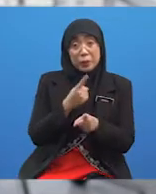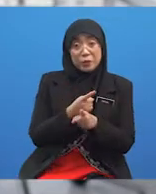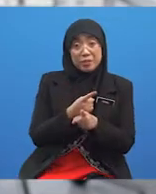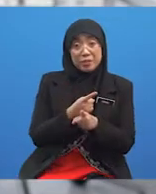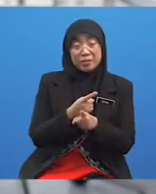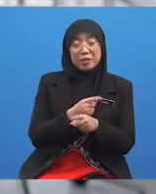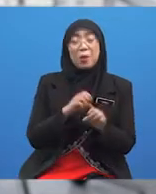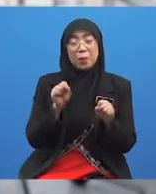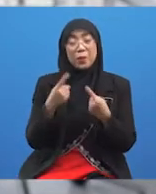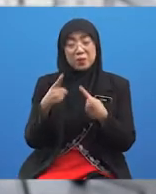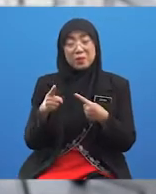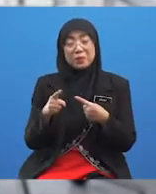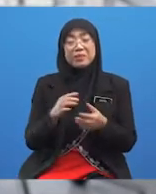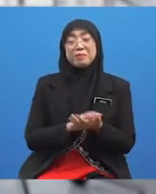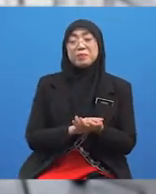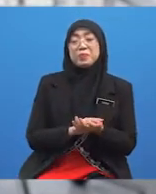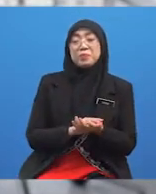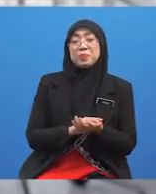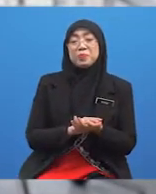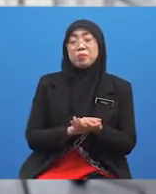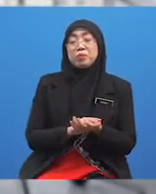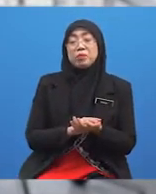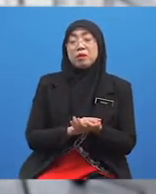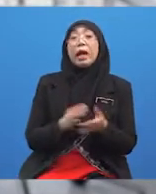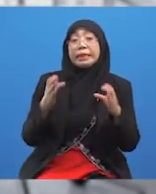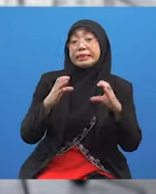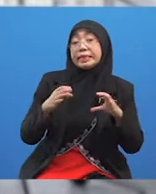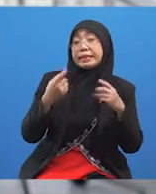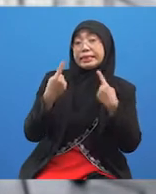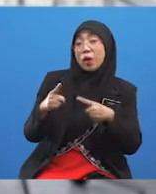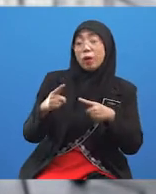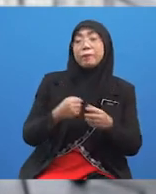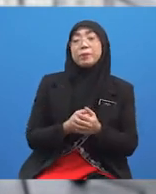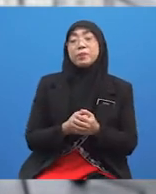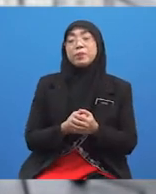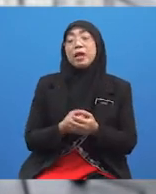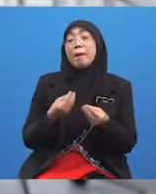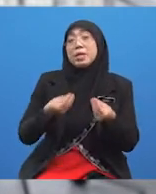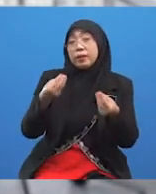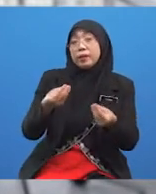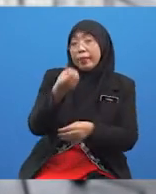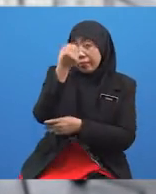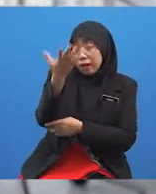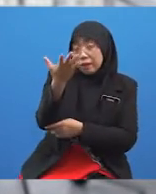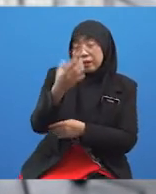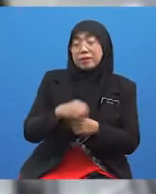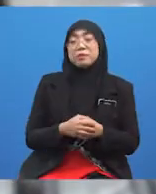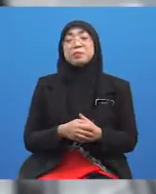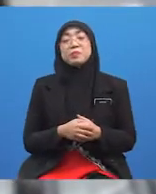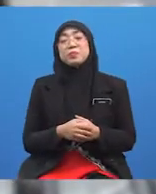Nampaknya pelajar telah menguasai teknik menjawab untuk kata tugas senaraikan, berikan, nyatakan dan